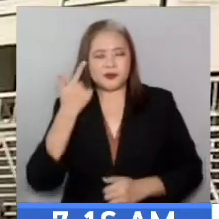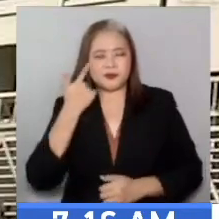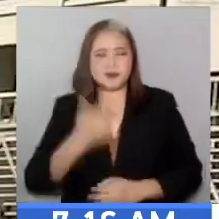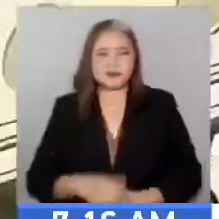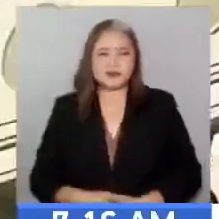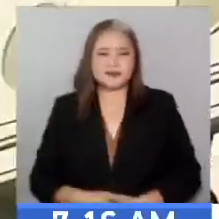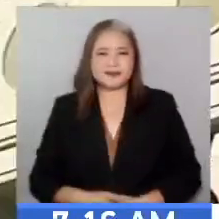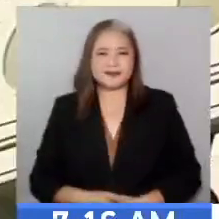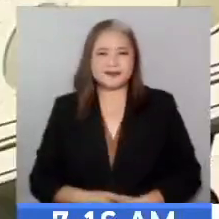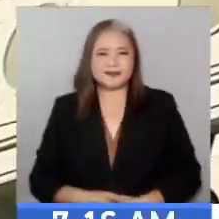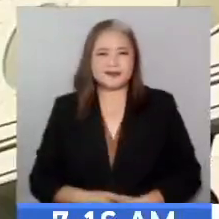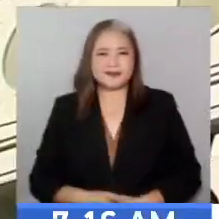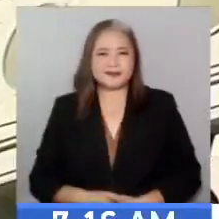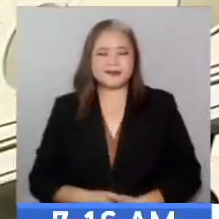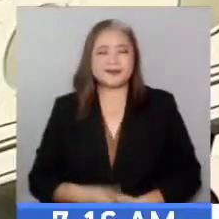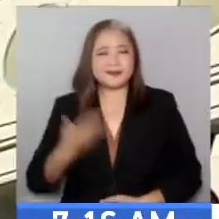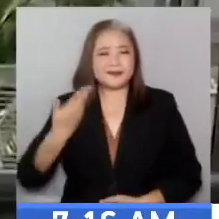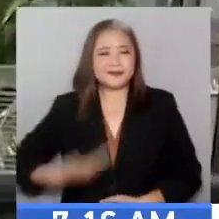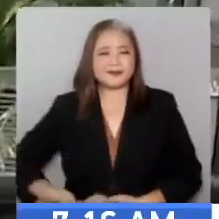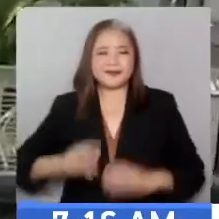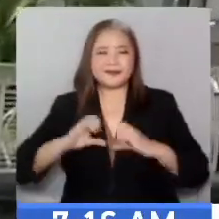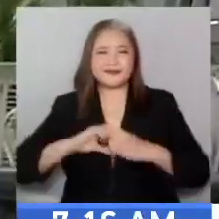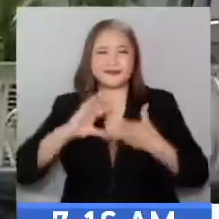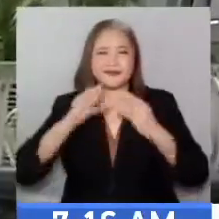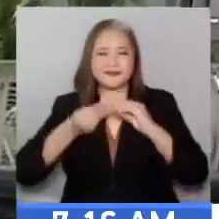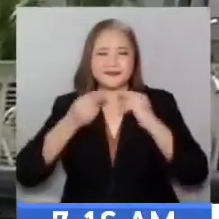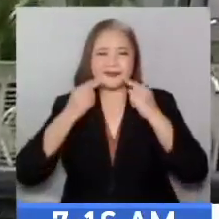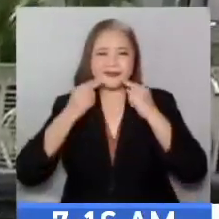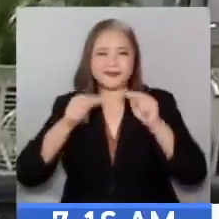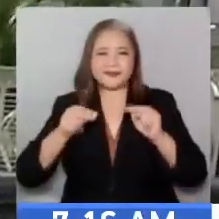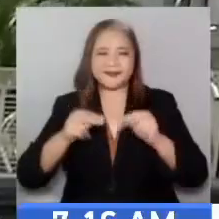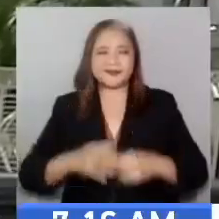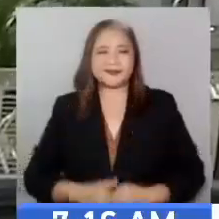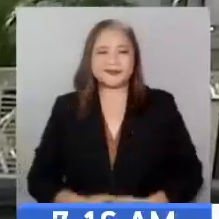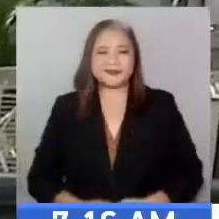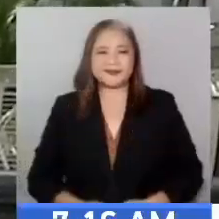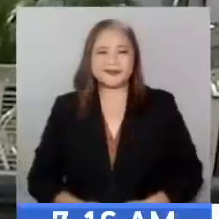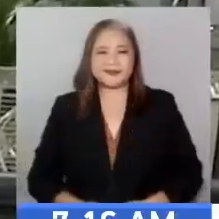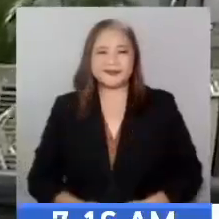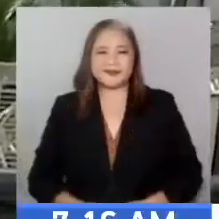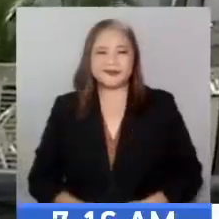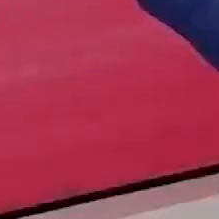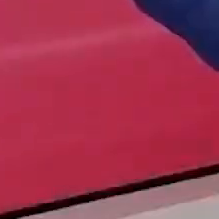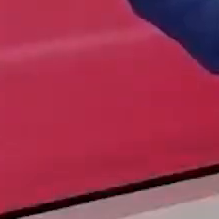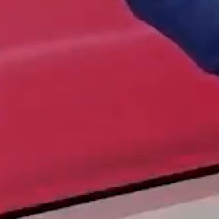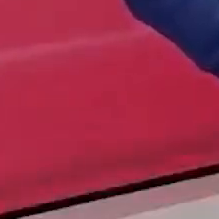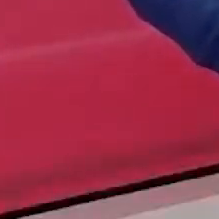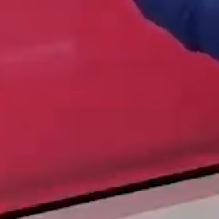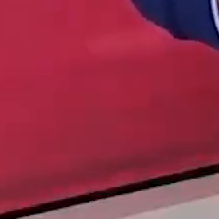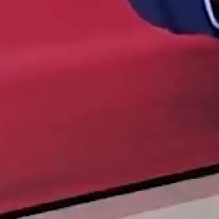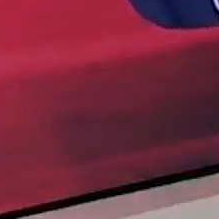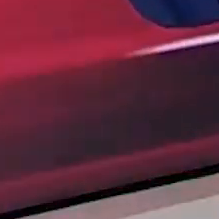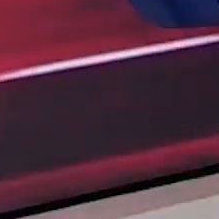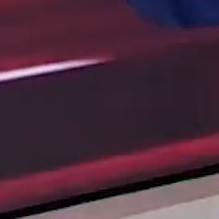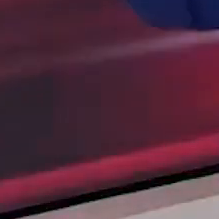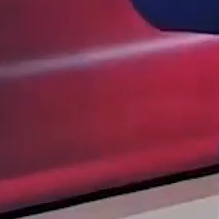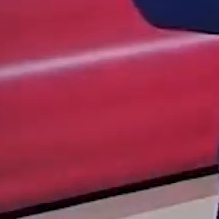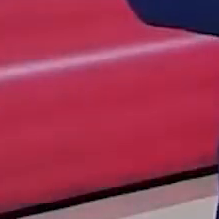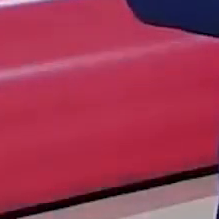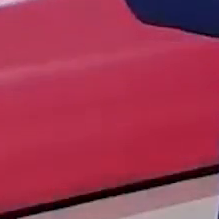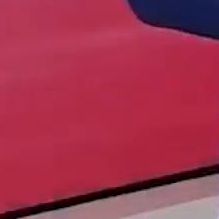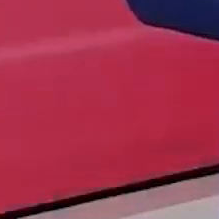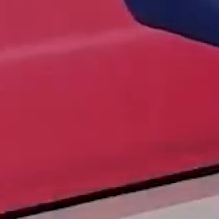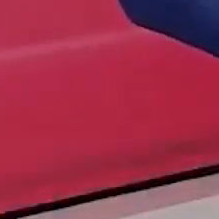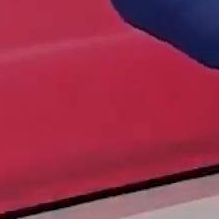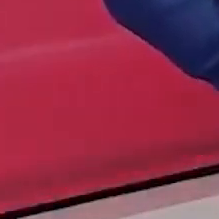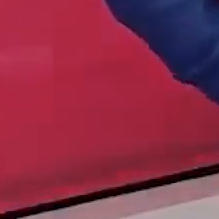ang unang balita Sandra Aguinaldo para sa GMA integrated news mga kapuso para laging Una sa mga